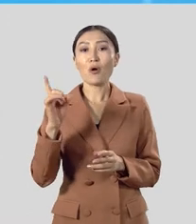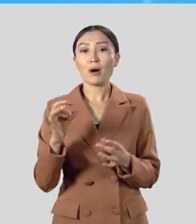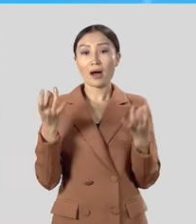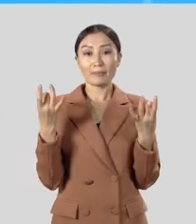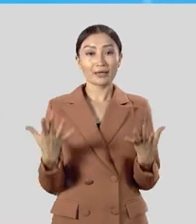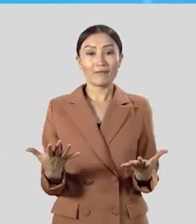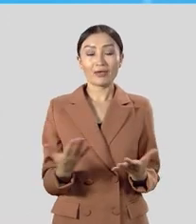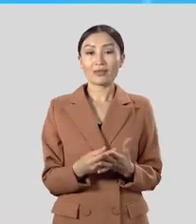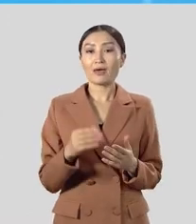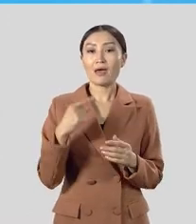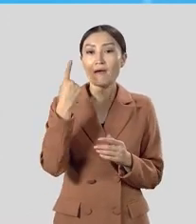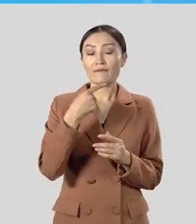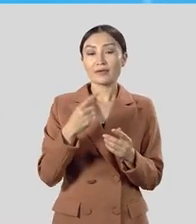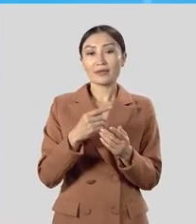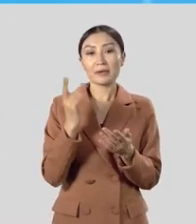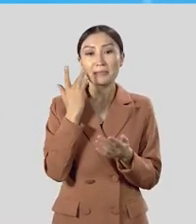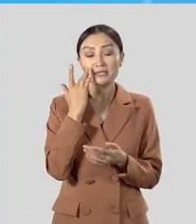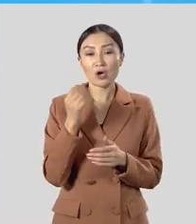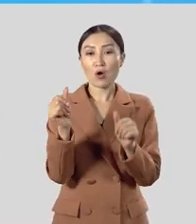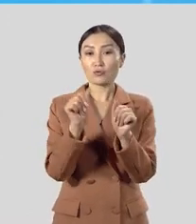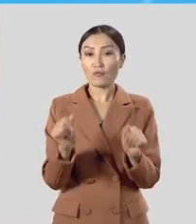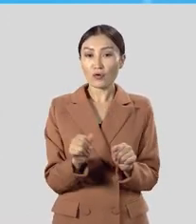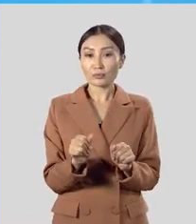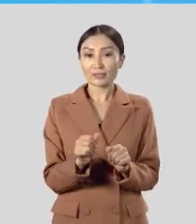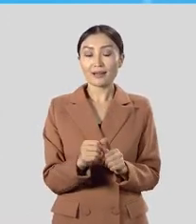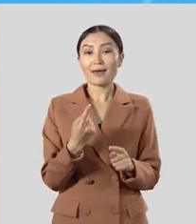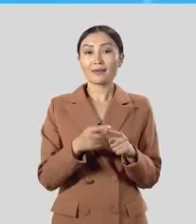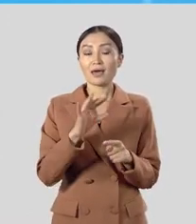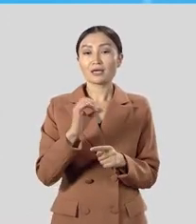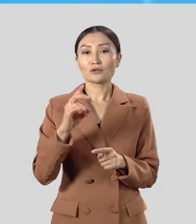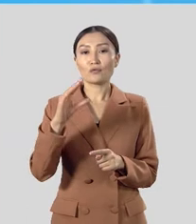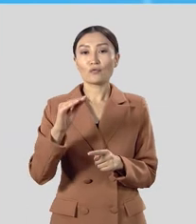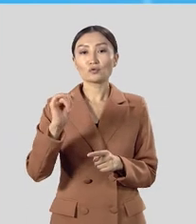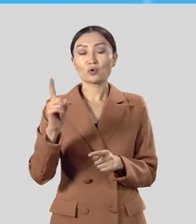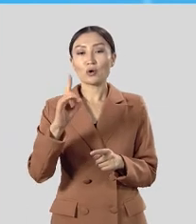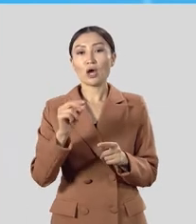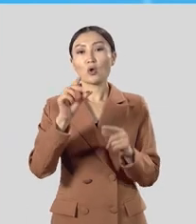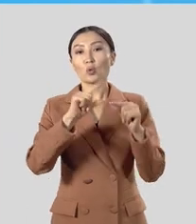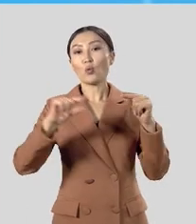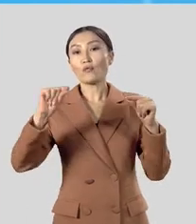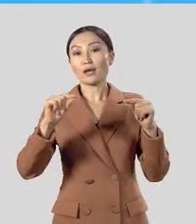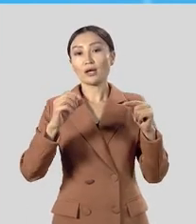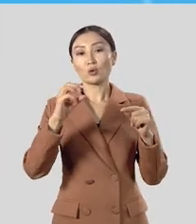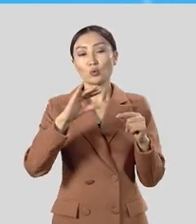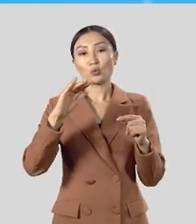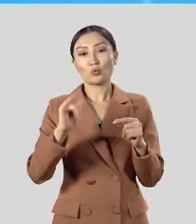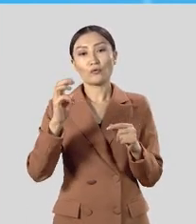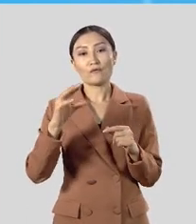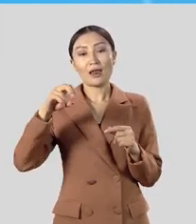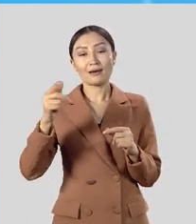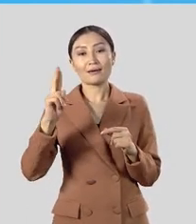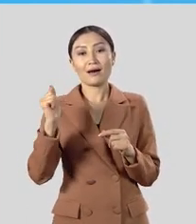обыкновенная. Виды, имеющие постоянную форму тела, это инфузория туфелька. Виды, имеющие